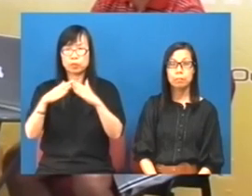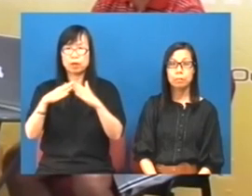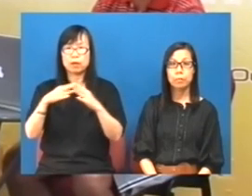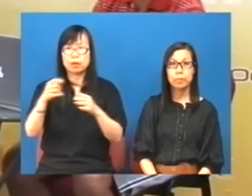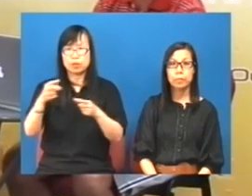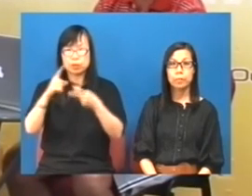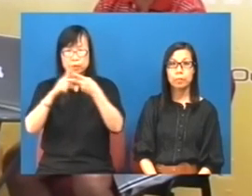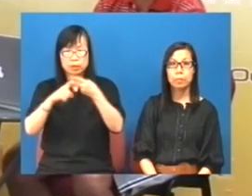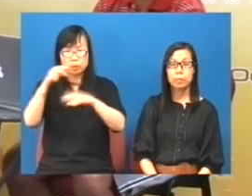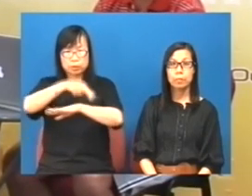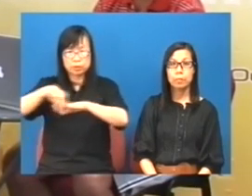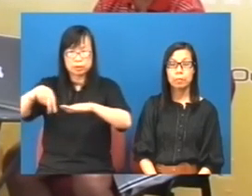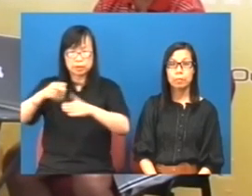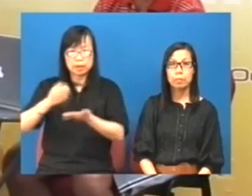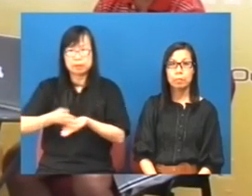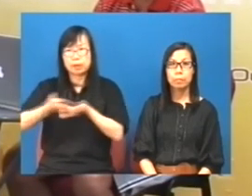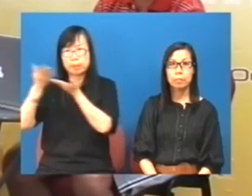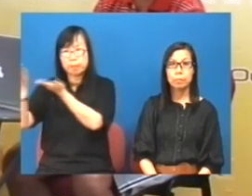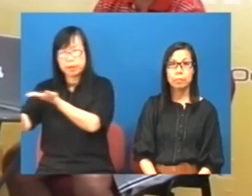工程批了給他